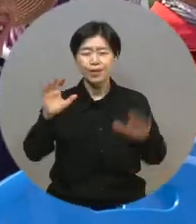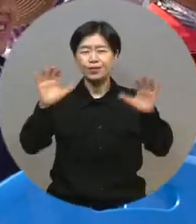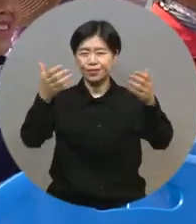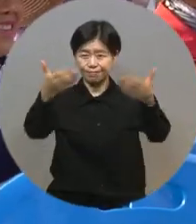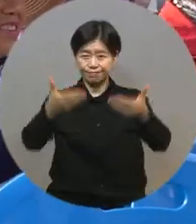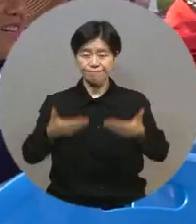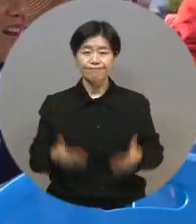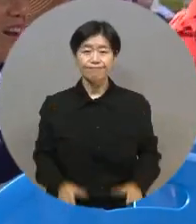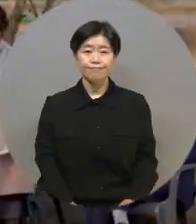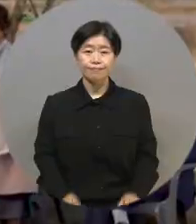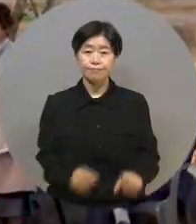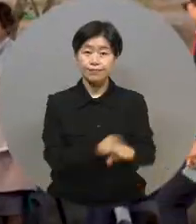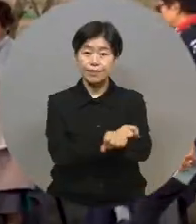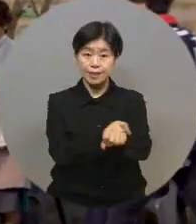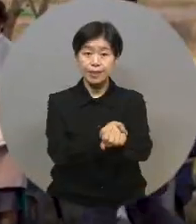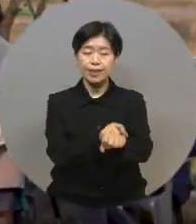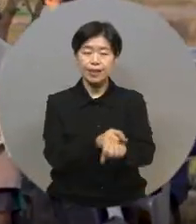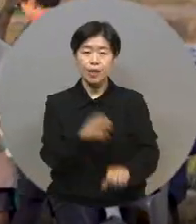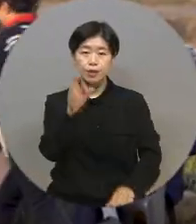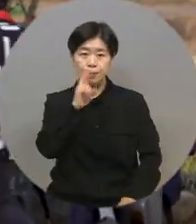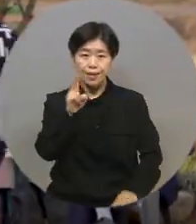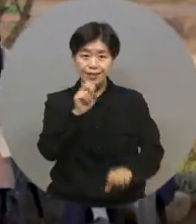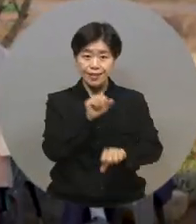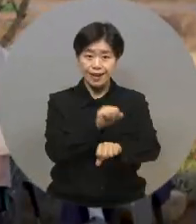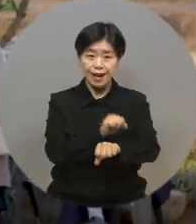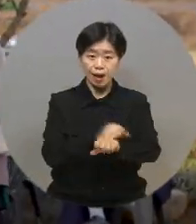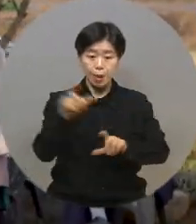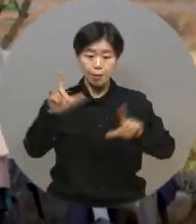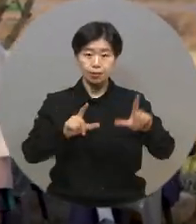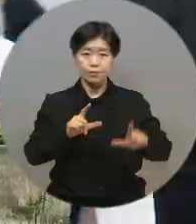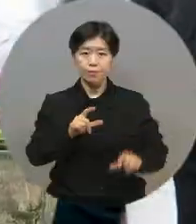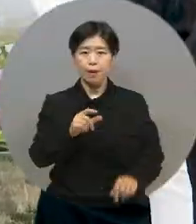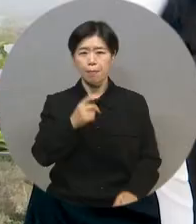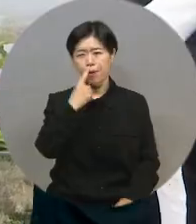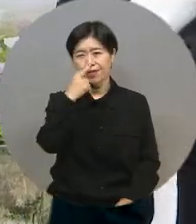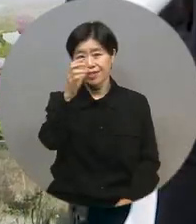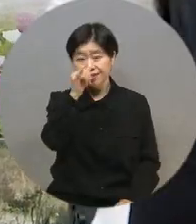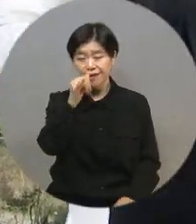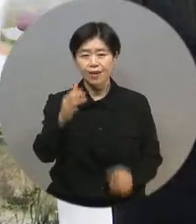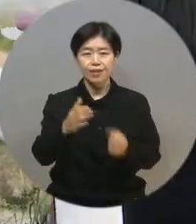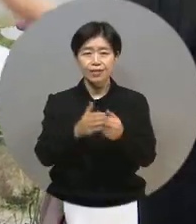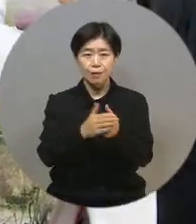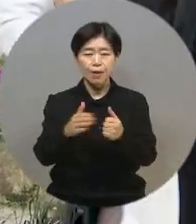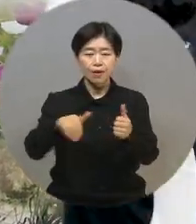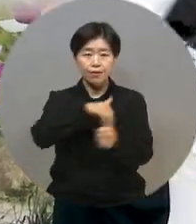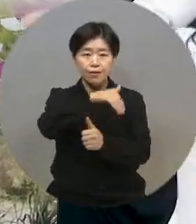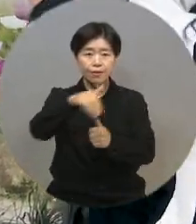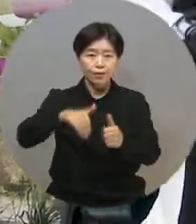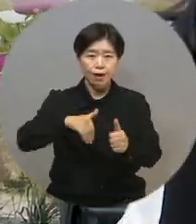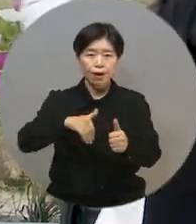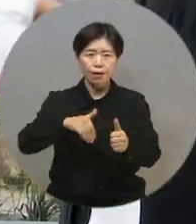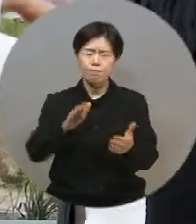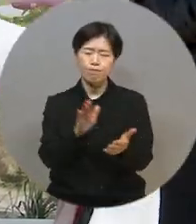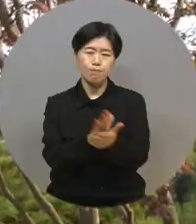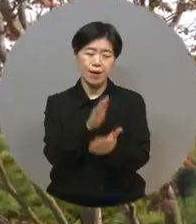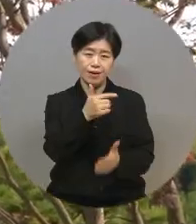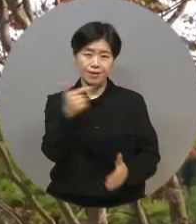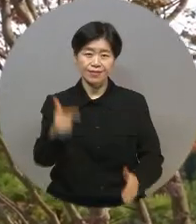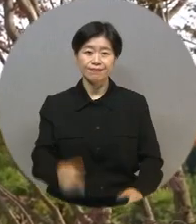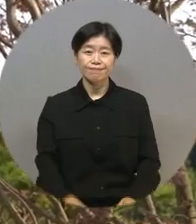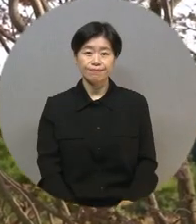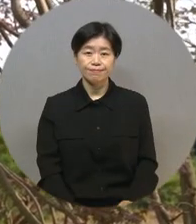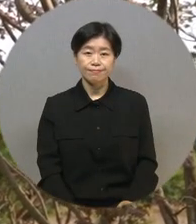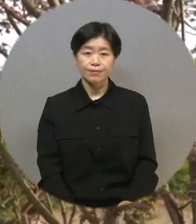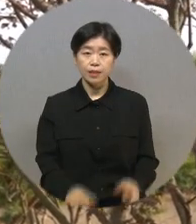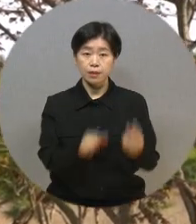받았습니다. 특히 무대 매너가 돋보이는 참가자들 덕분에 현장은 열기가 더욱 뜨거웠습니다.